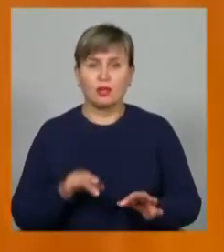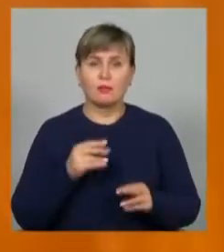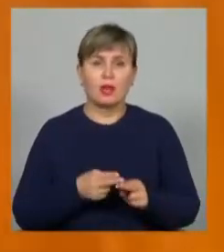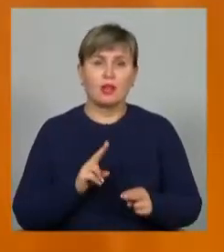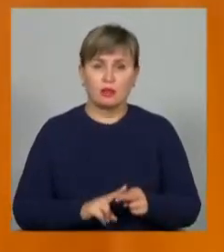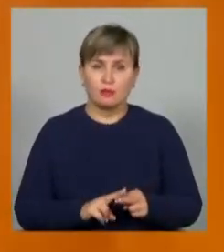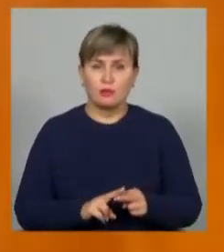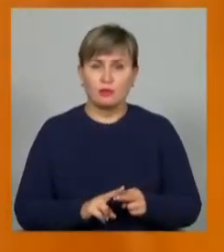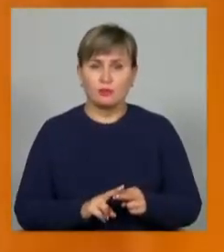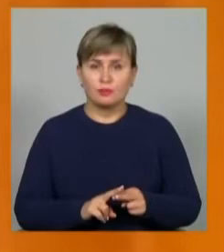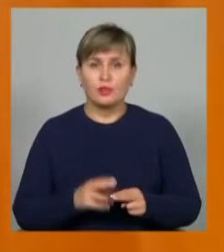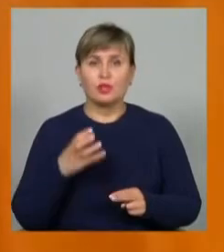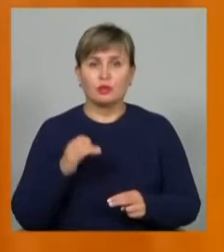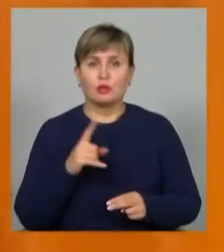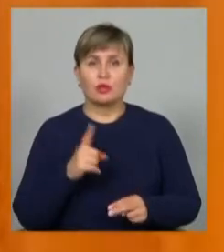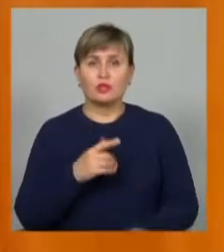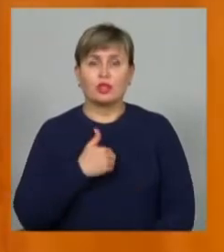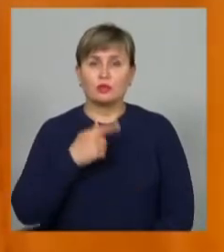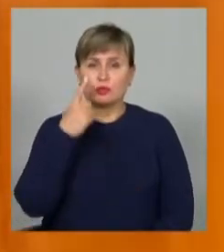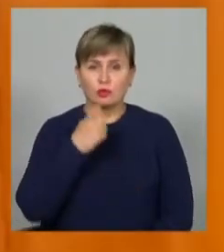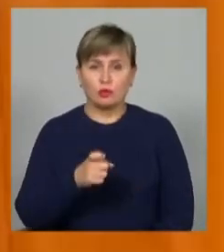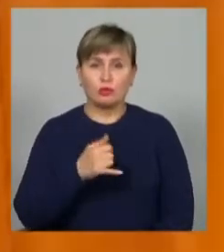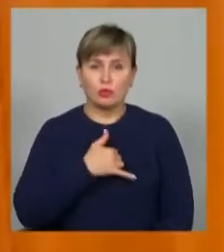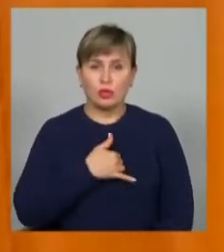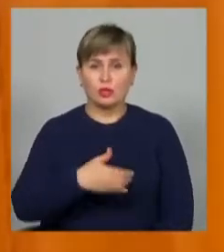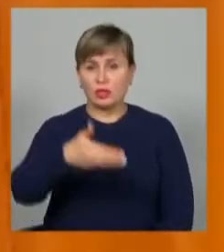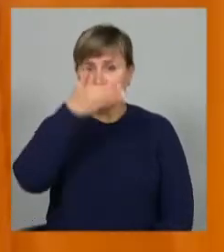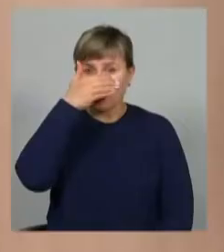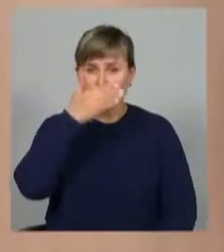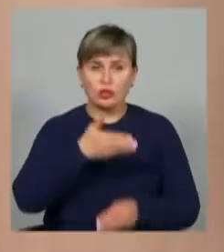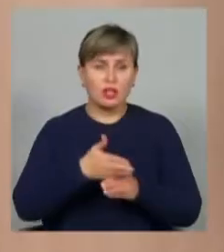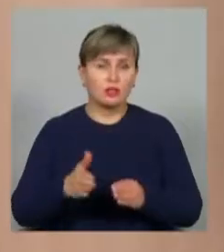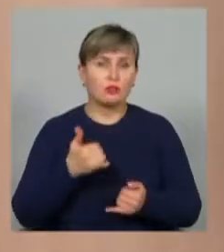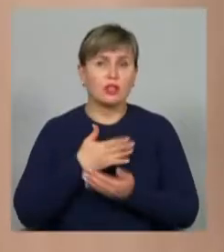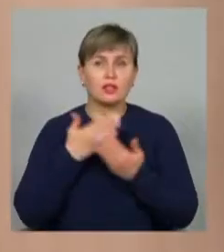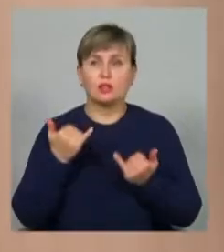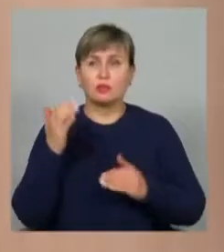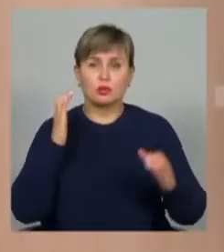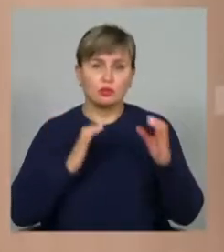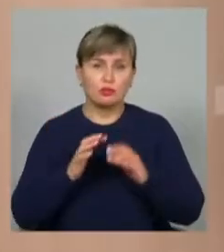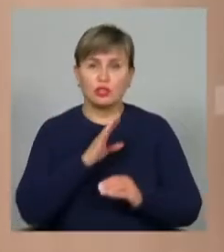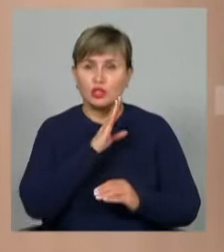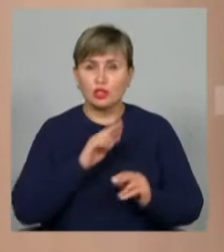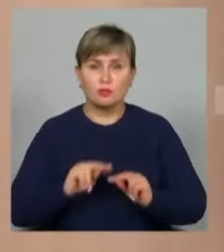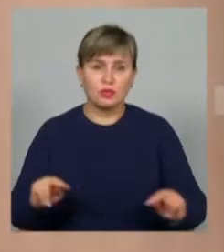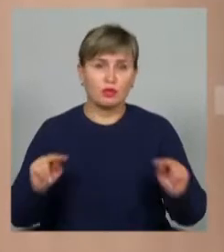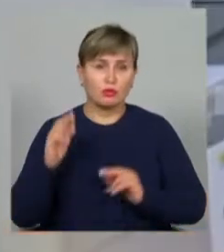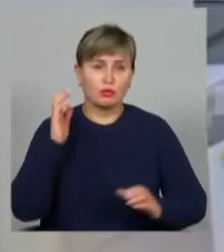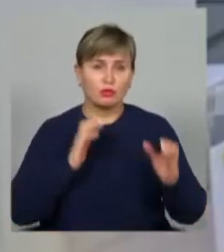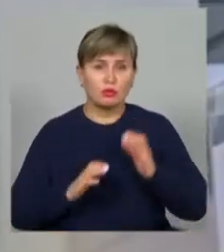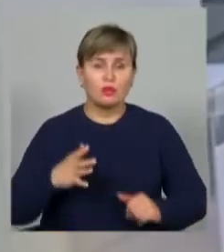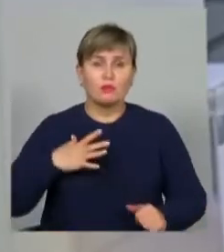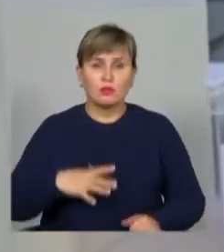Поэтому еще раз хочу подчеркнуть, что у нас заочного отделения нет. Теперь студентам женского педагогического университета